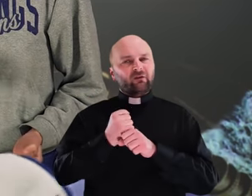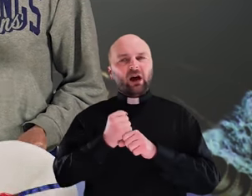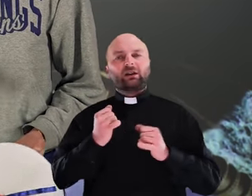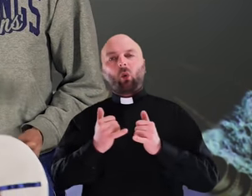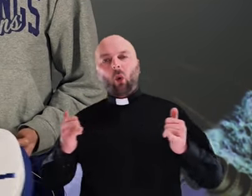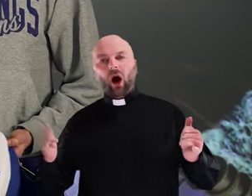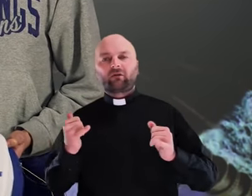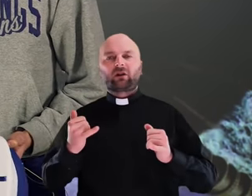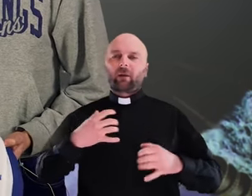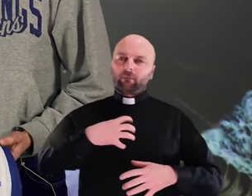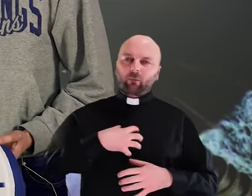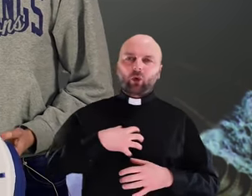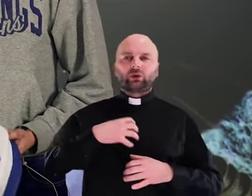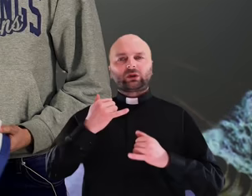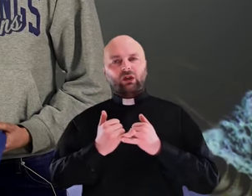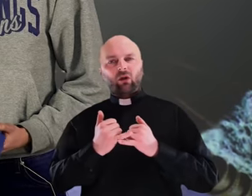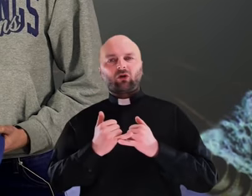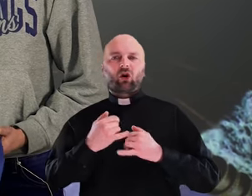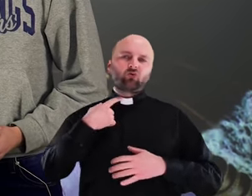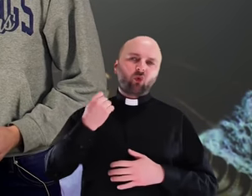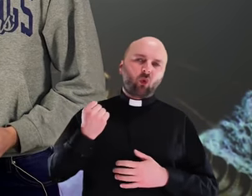za bolące nogi, a to